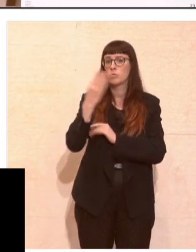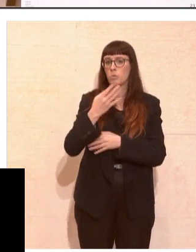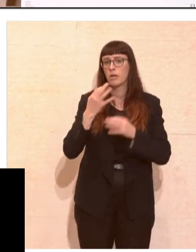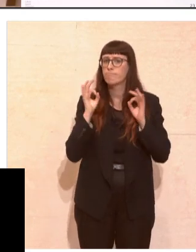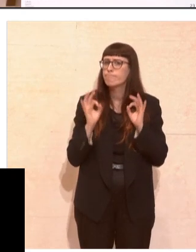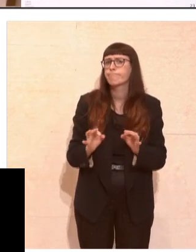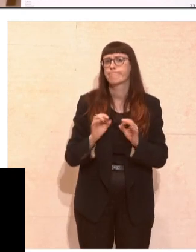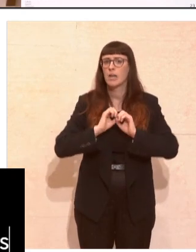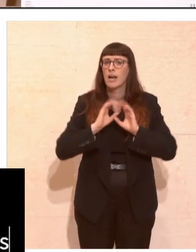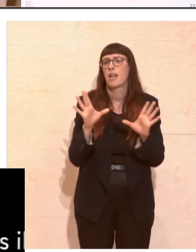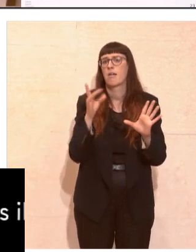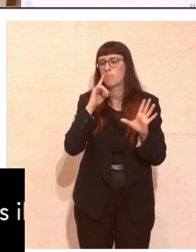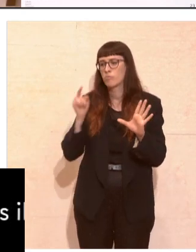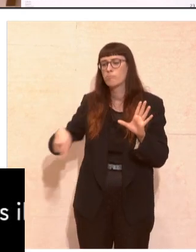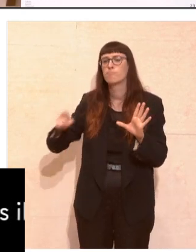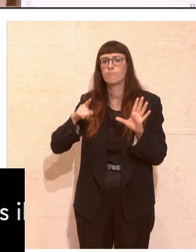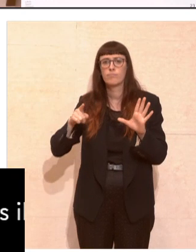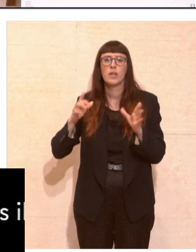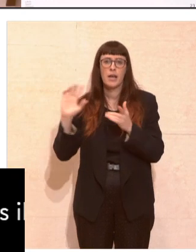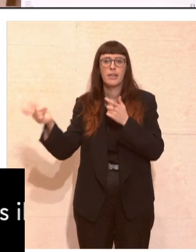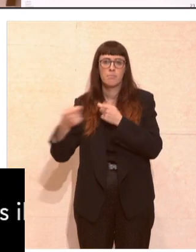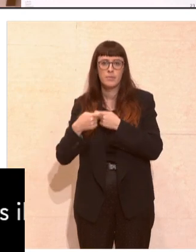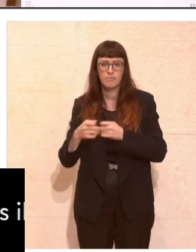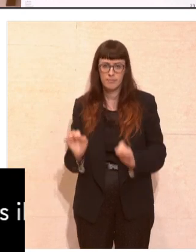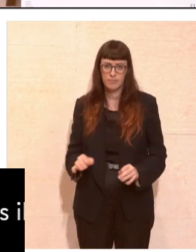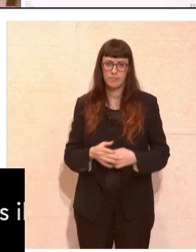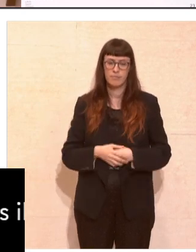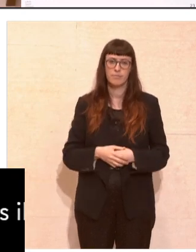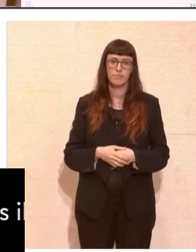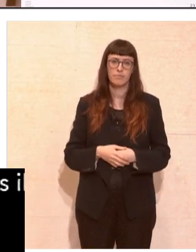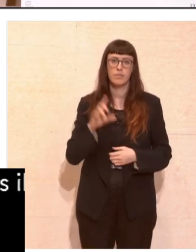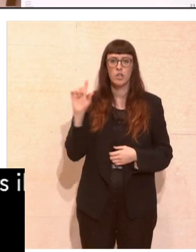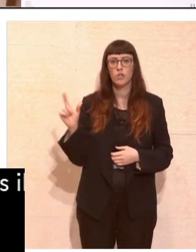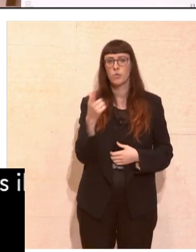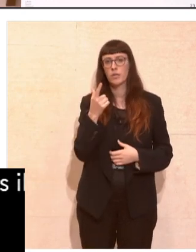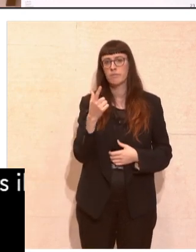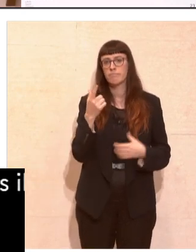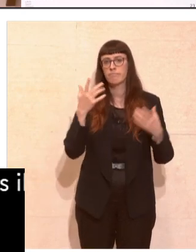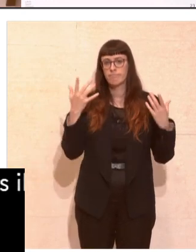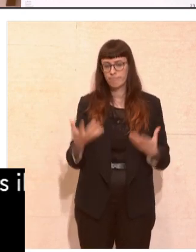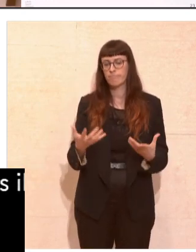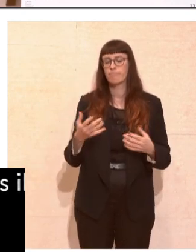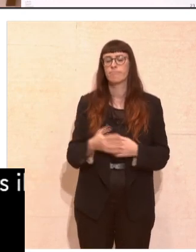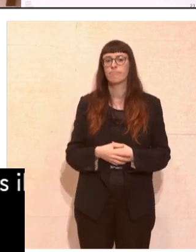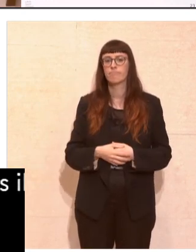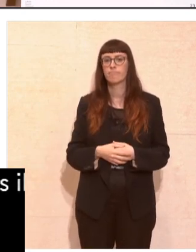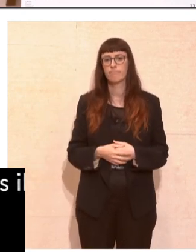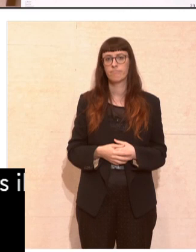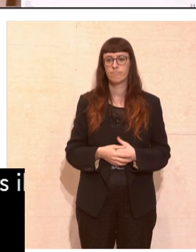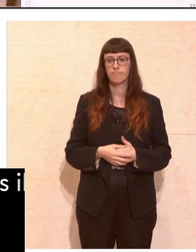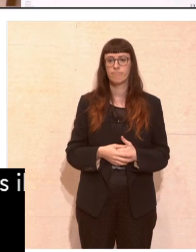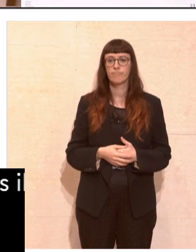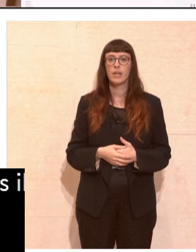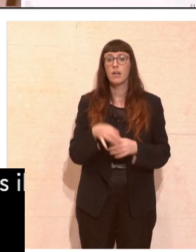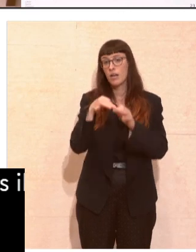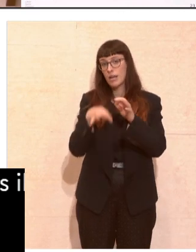obtenir ça. Donc, ma deuxième partie maintenant, qui sont plus les résultats de grandes primeurs qui sont actuellement soumis